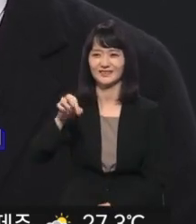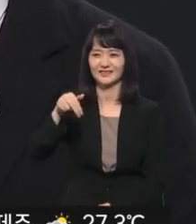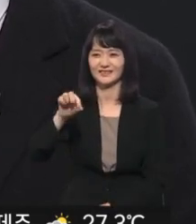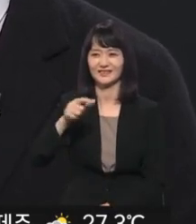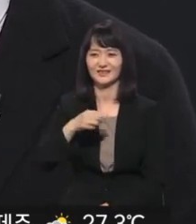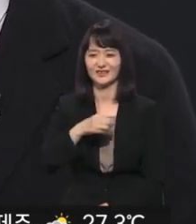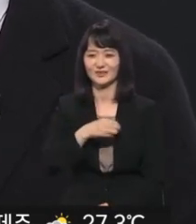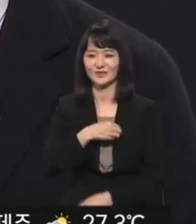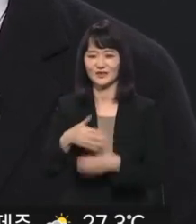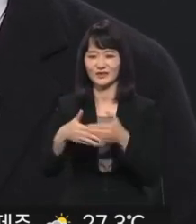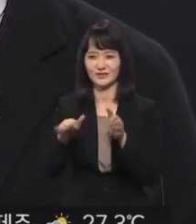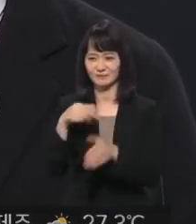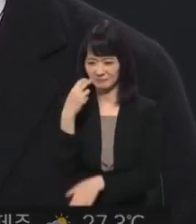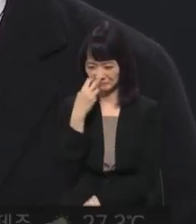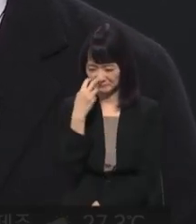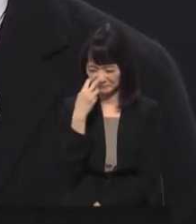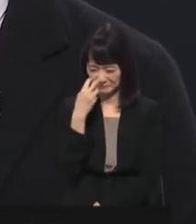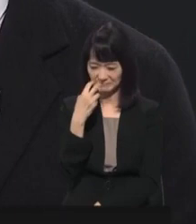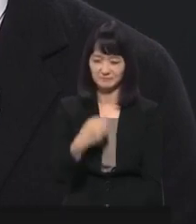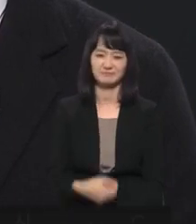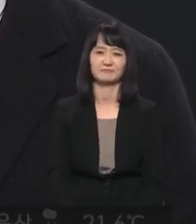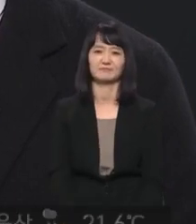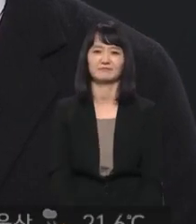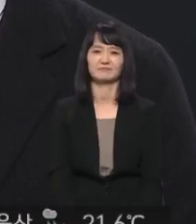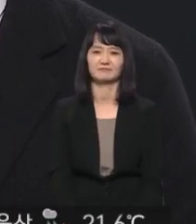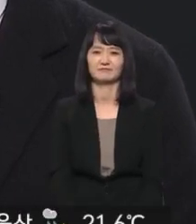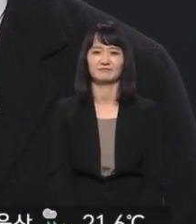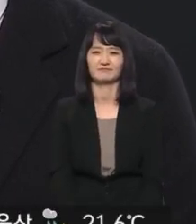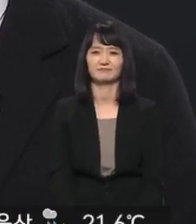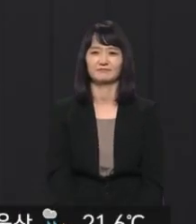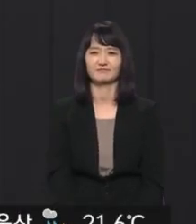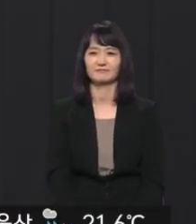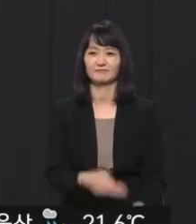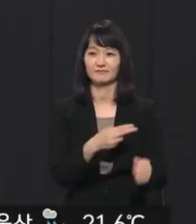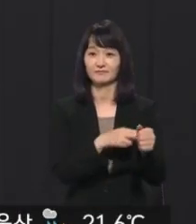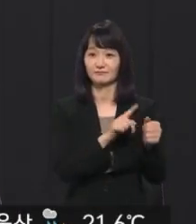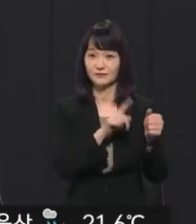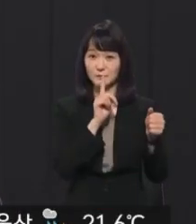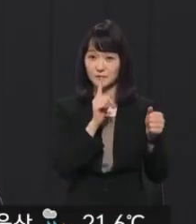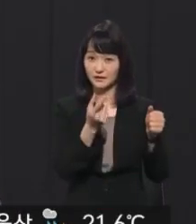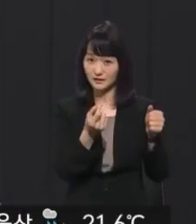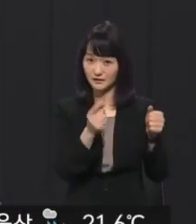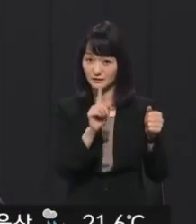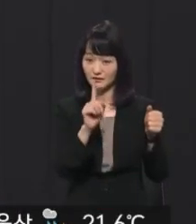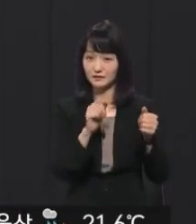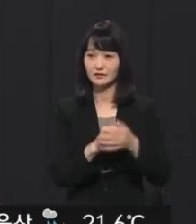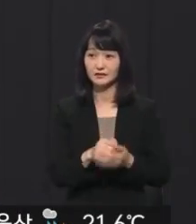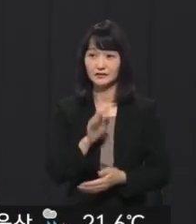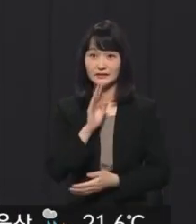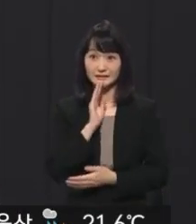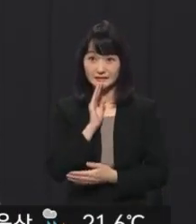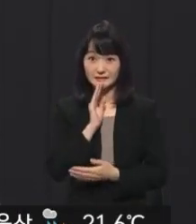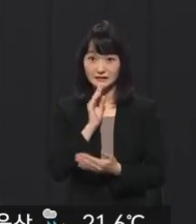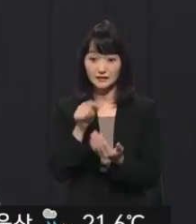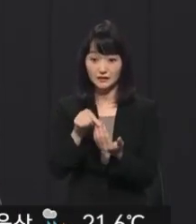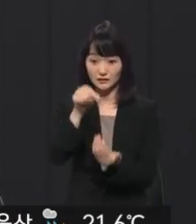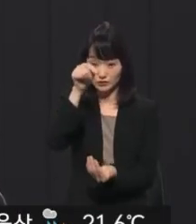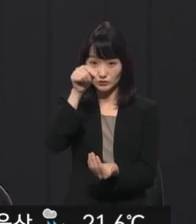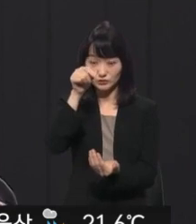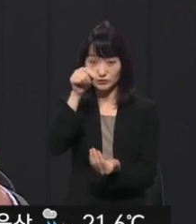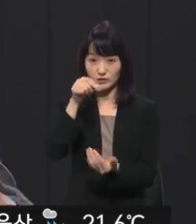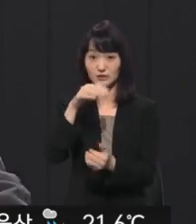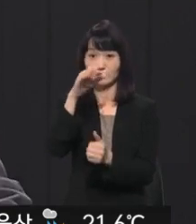따라 아띠 그러다 보니까 이게 또 게다가 그 교수의 말씀해 주신 것처럼 어떤 정말로 선출 되거나 임명돼 서 어